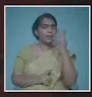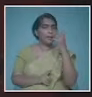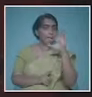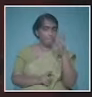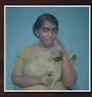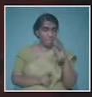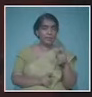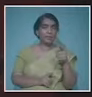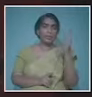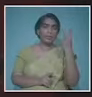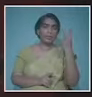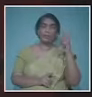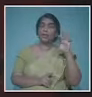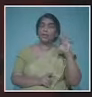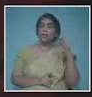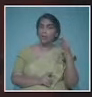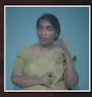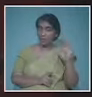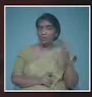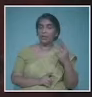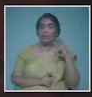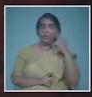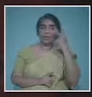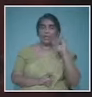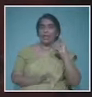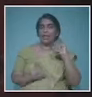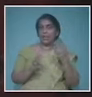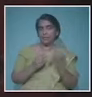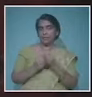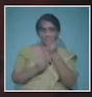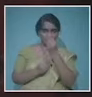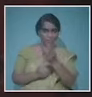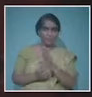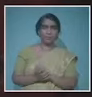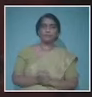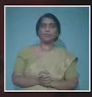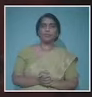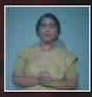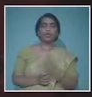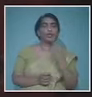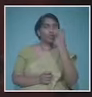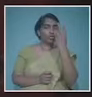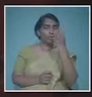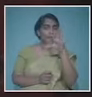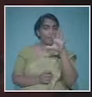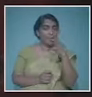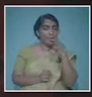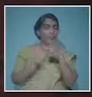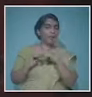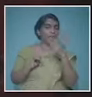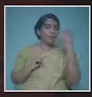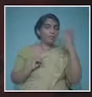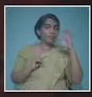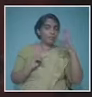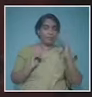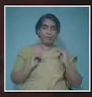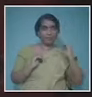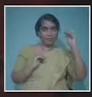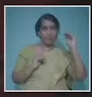500 2900 කරාට 2600යි අතට හම්බ වෙන්නේ. 3500 4500